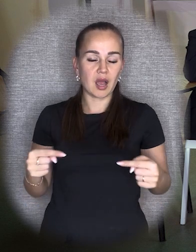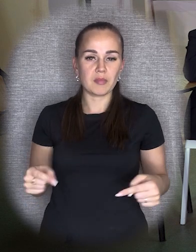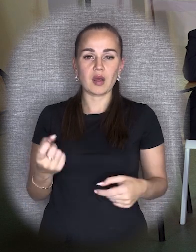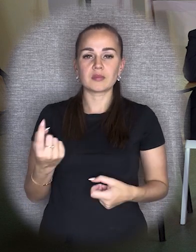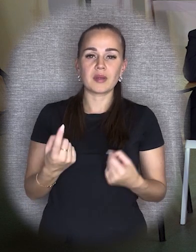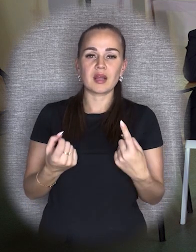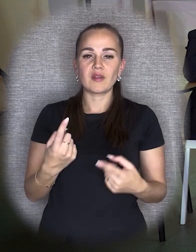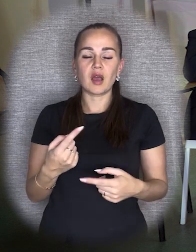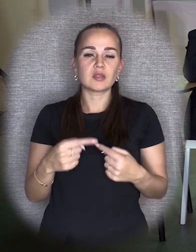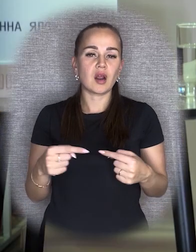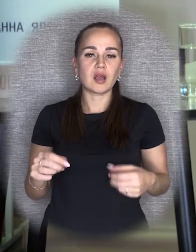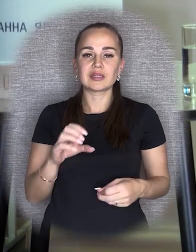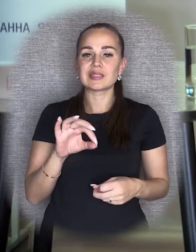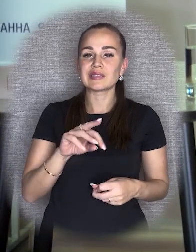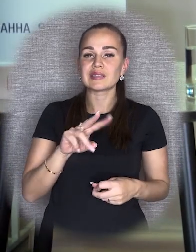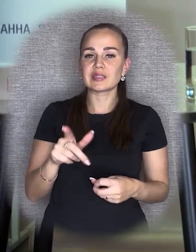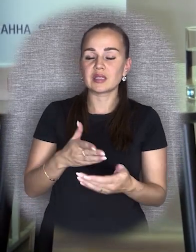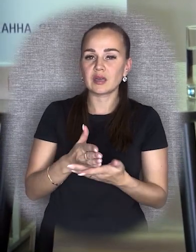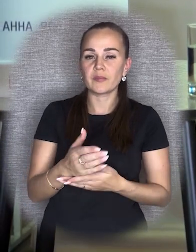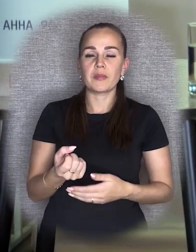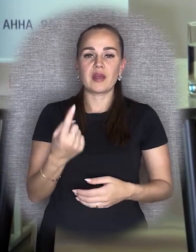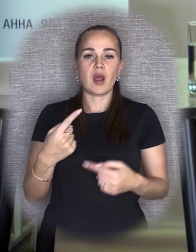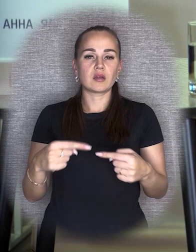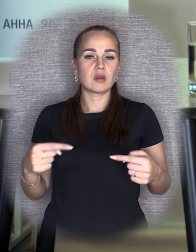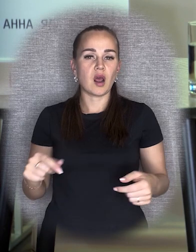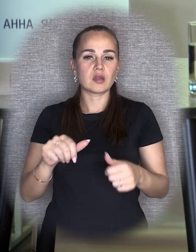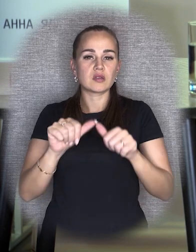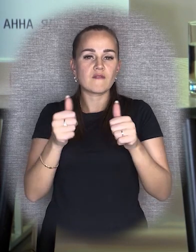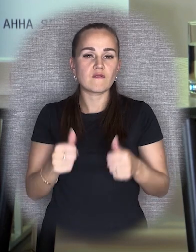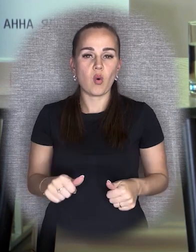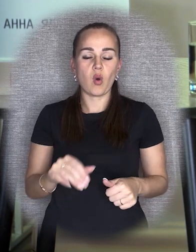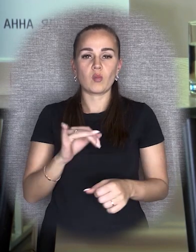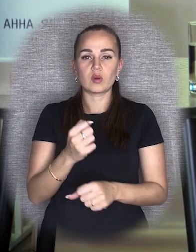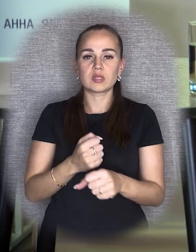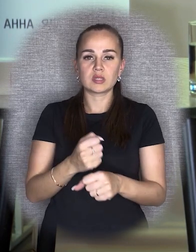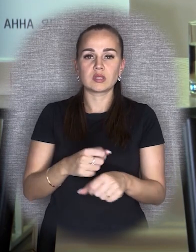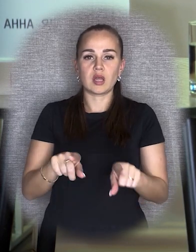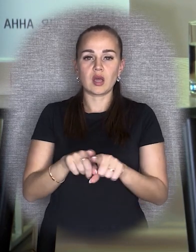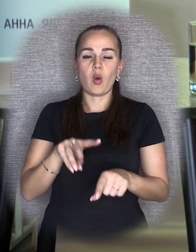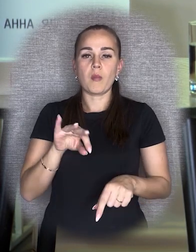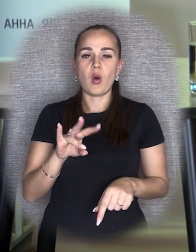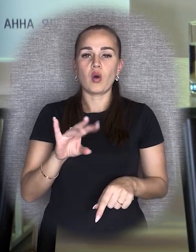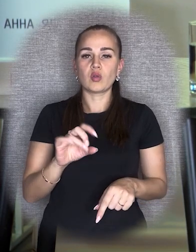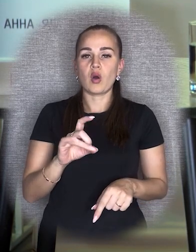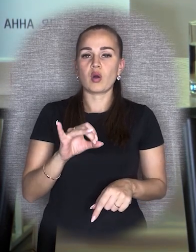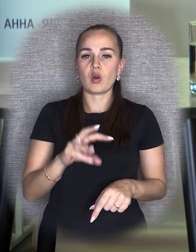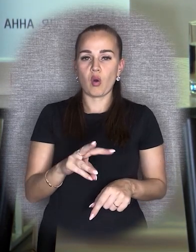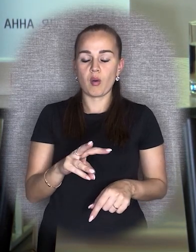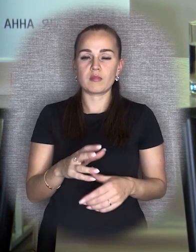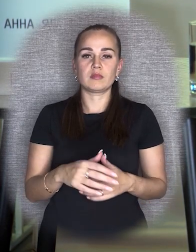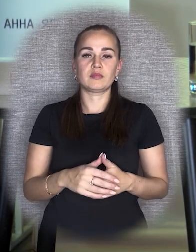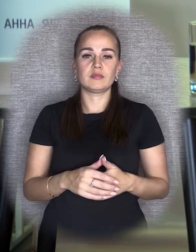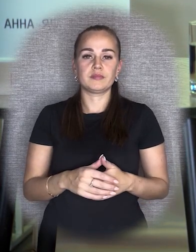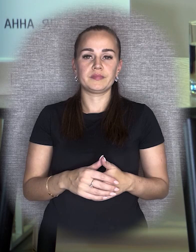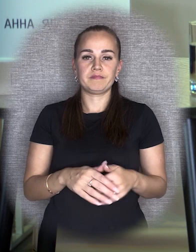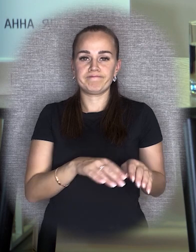Появляется цвет, появляются новые формы. И поэтому создать такой монохром, на фоне которого все эти